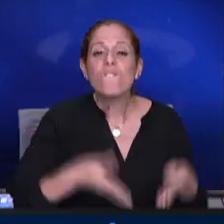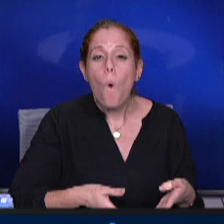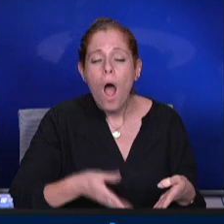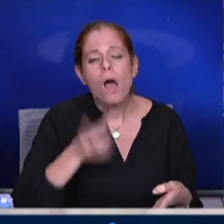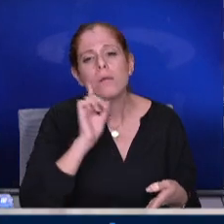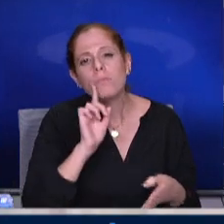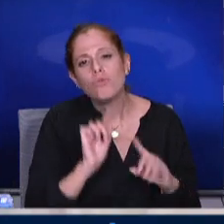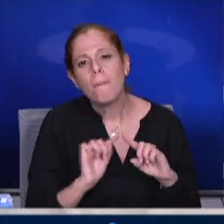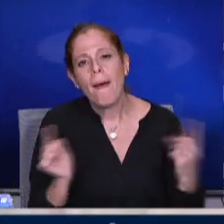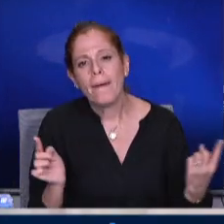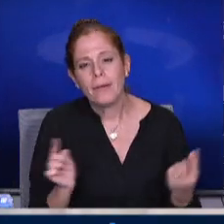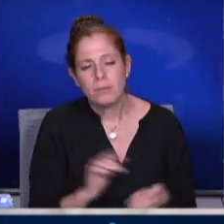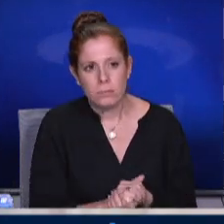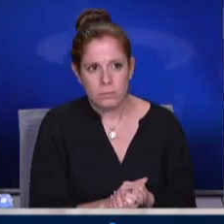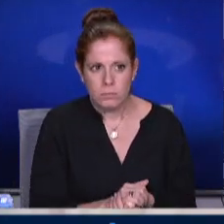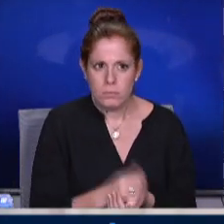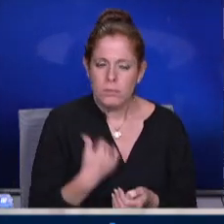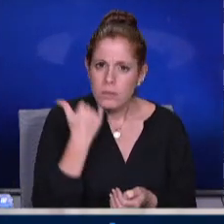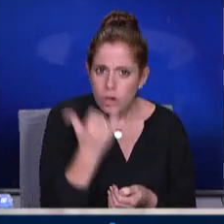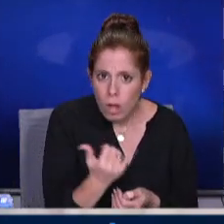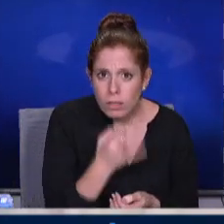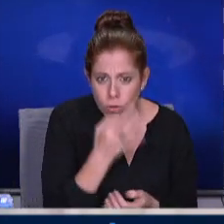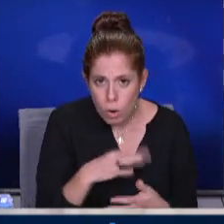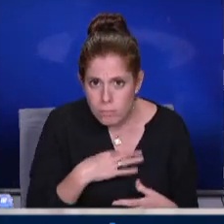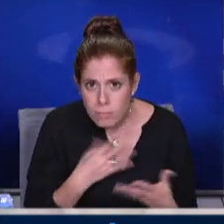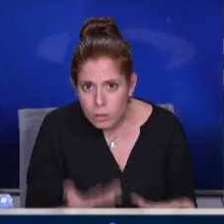אחר. קשרתי, שאלתי לשלומה.